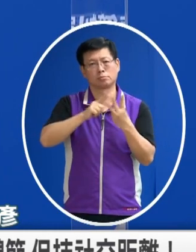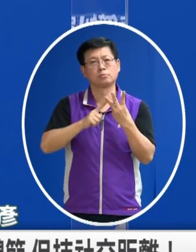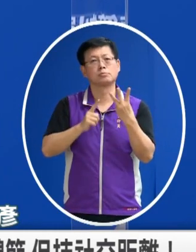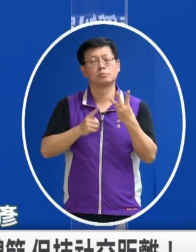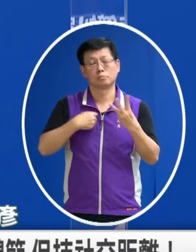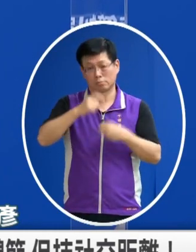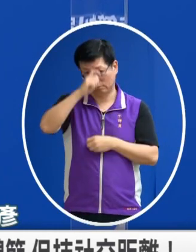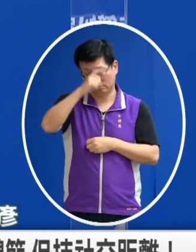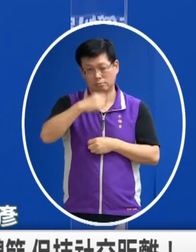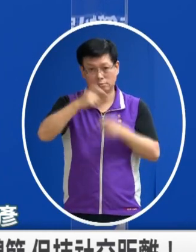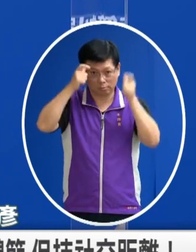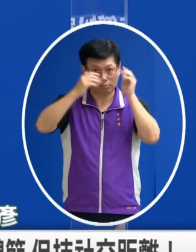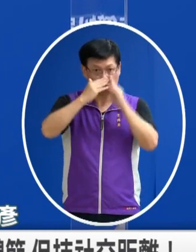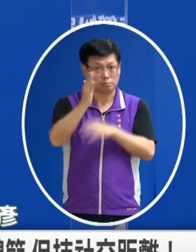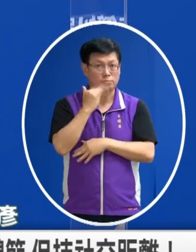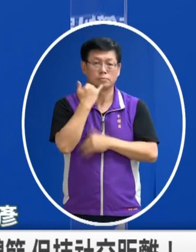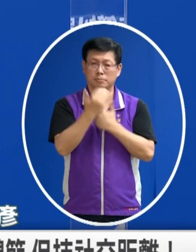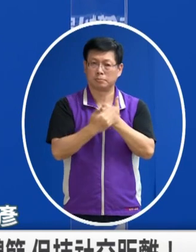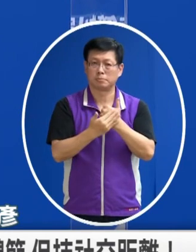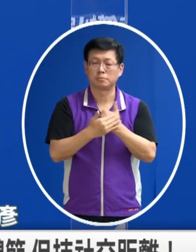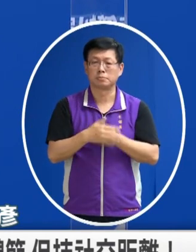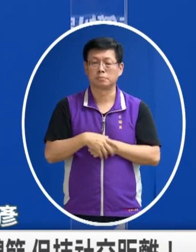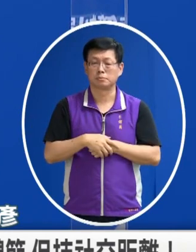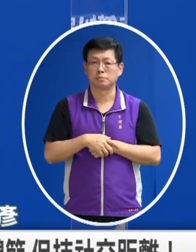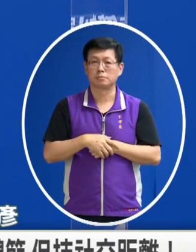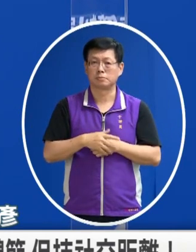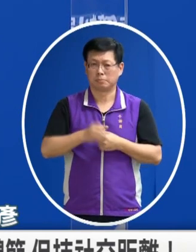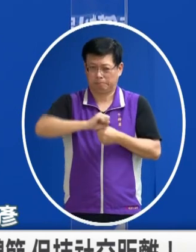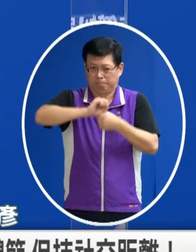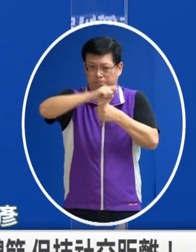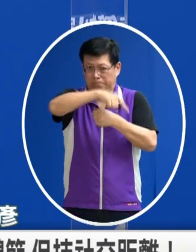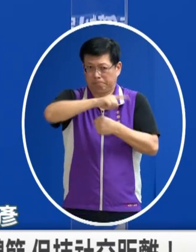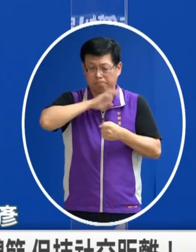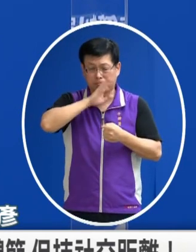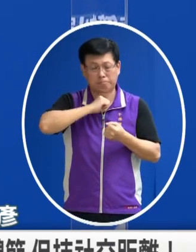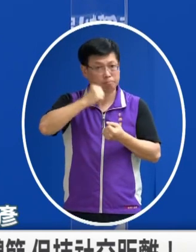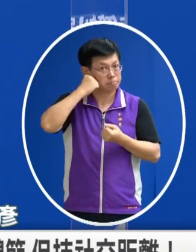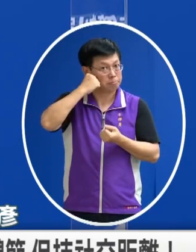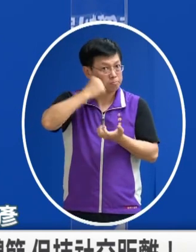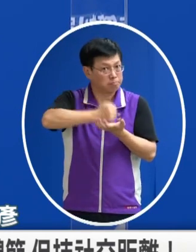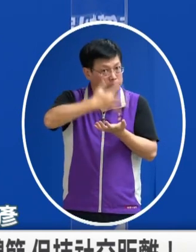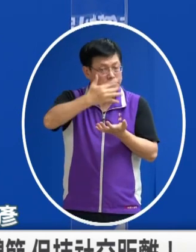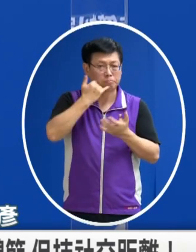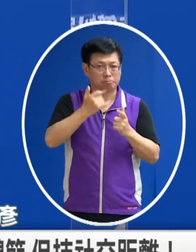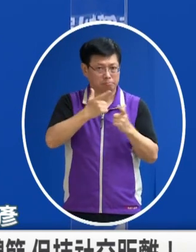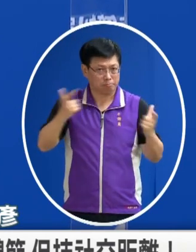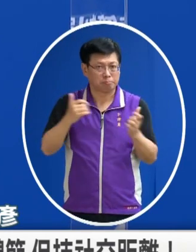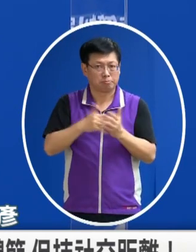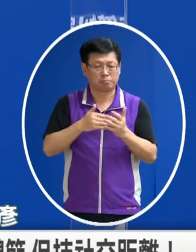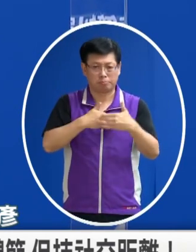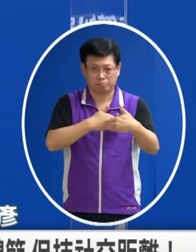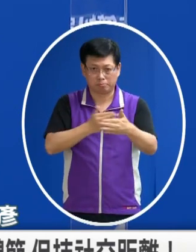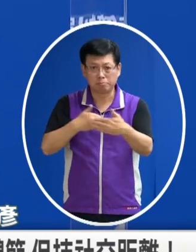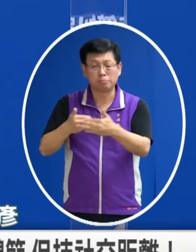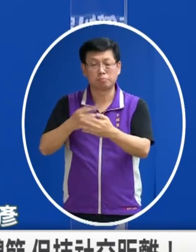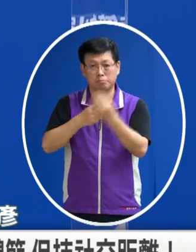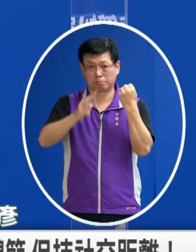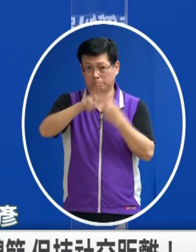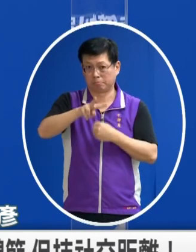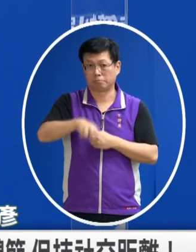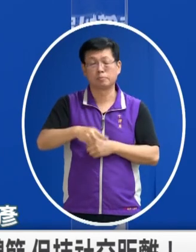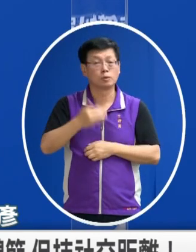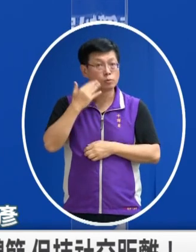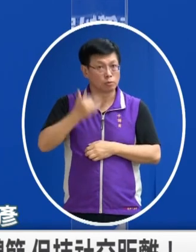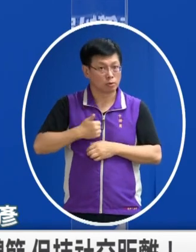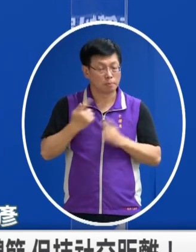我们希望高雄市这边能协助再去将防疫旅馆的数量扩充到2000，那这样子如果真